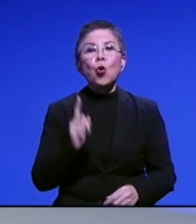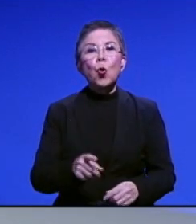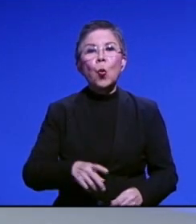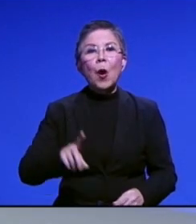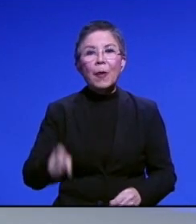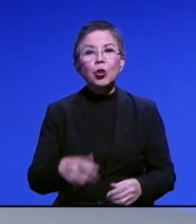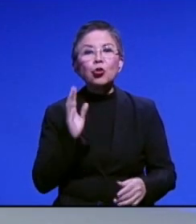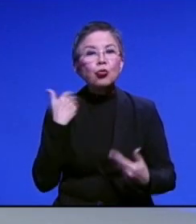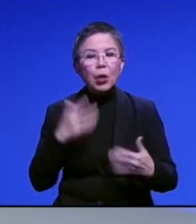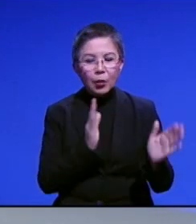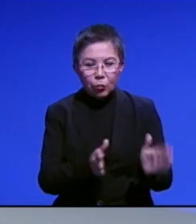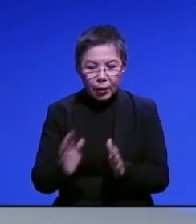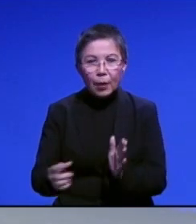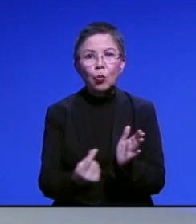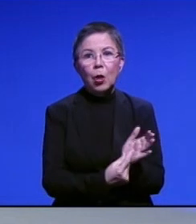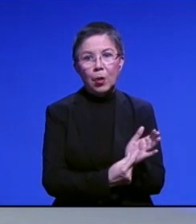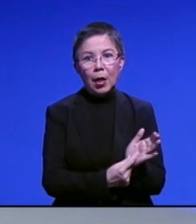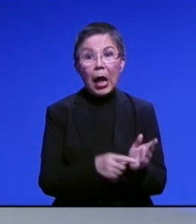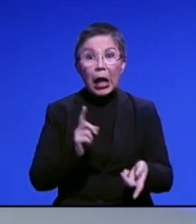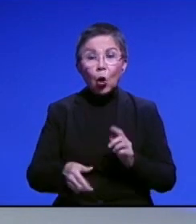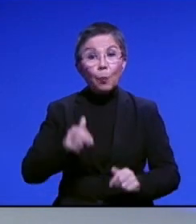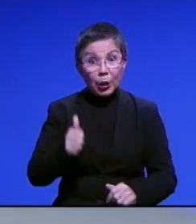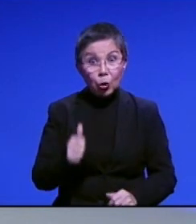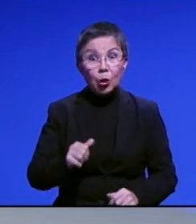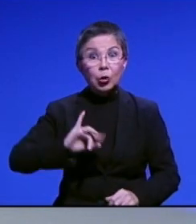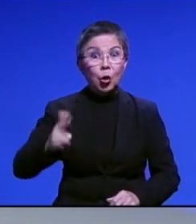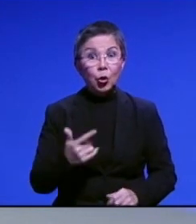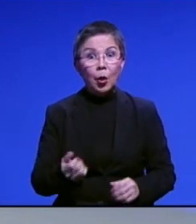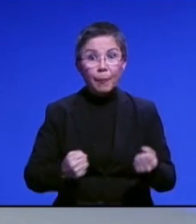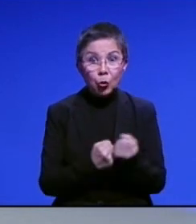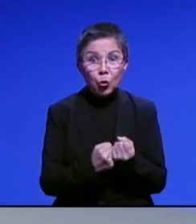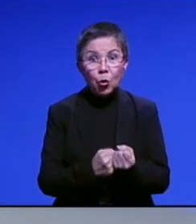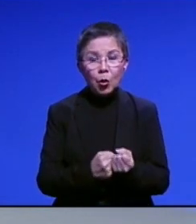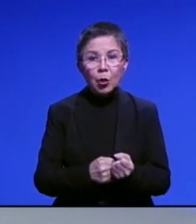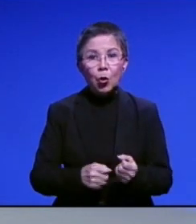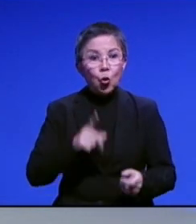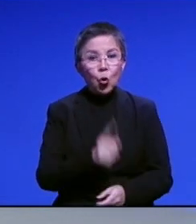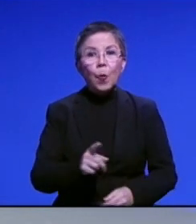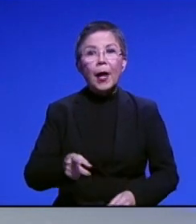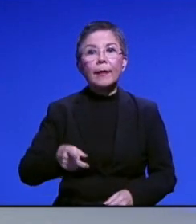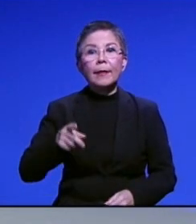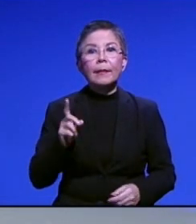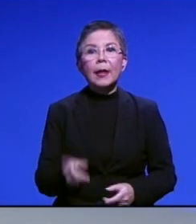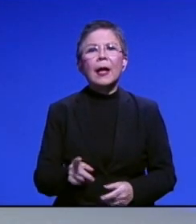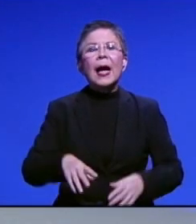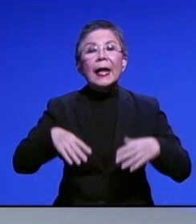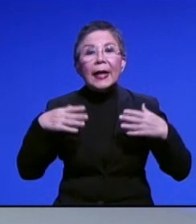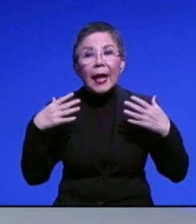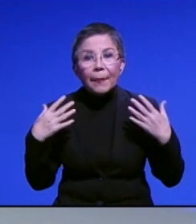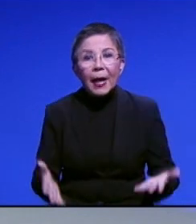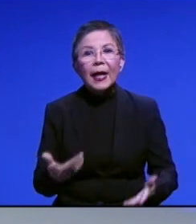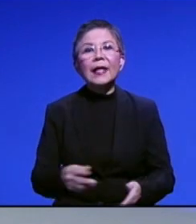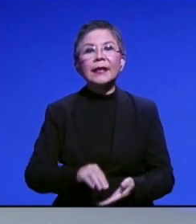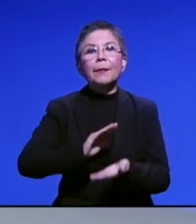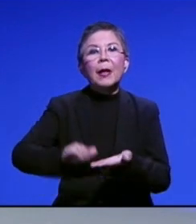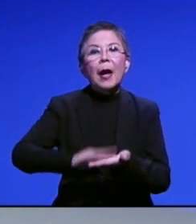sudah diatur dalam undang-undang. Jika benar Presiden mendukung hukuman mati, lalu mengapa memberi gerasi pada koruptor?